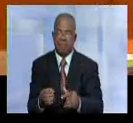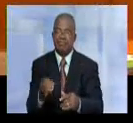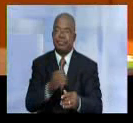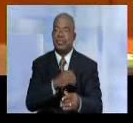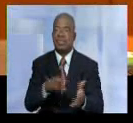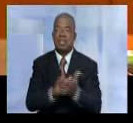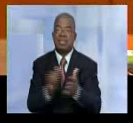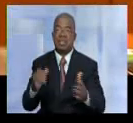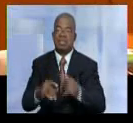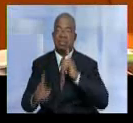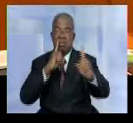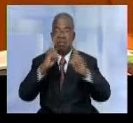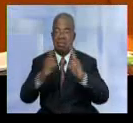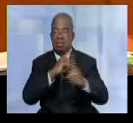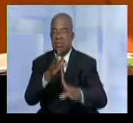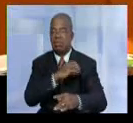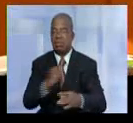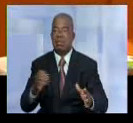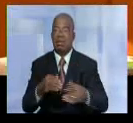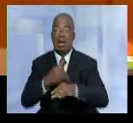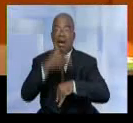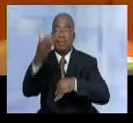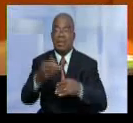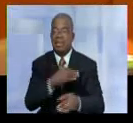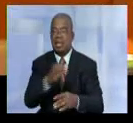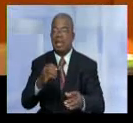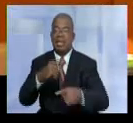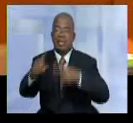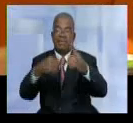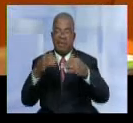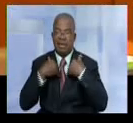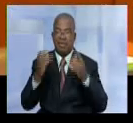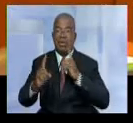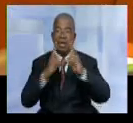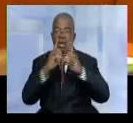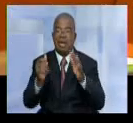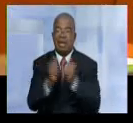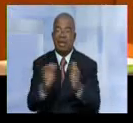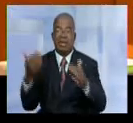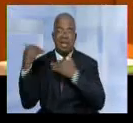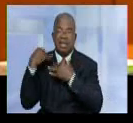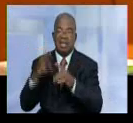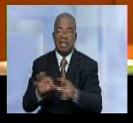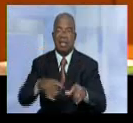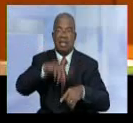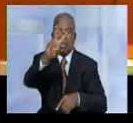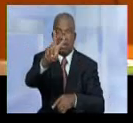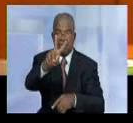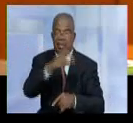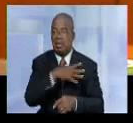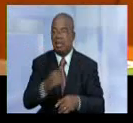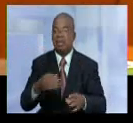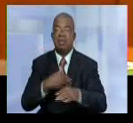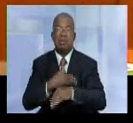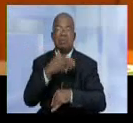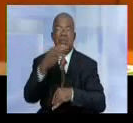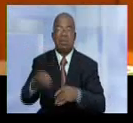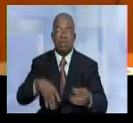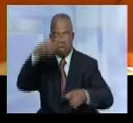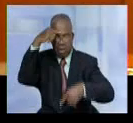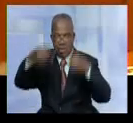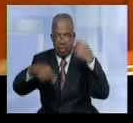sera suivie d'une rencontre avec les responsables du Front populaire ivoirien. Le garde des Sceaux,